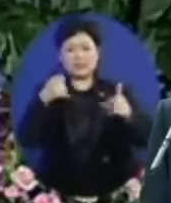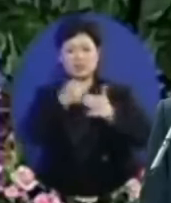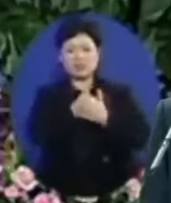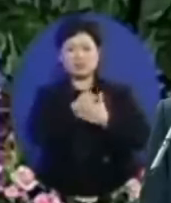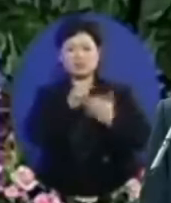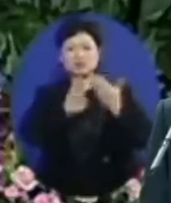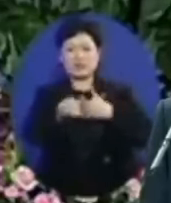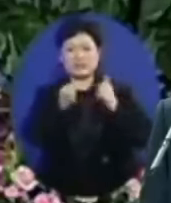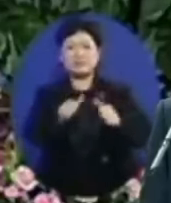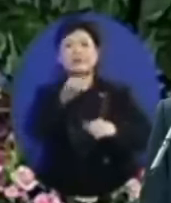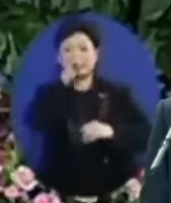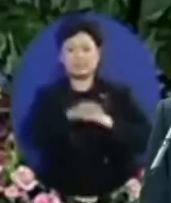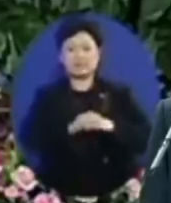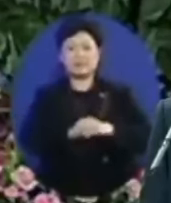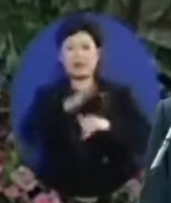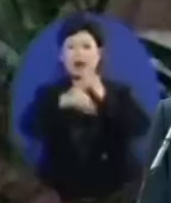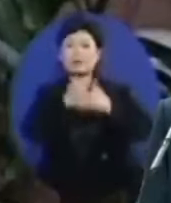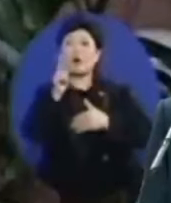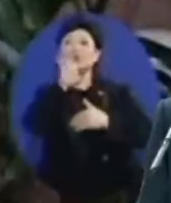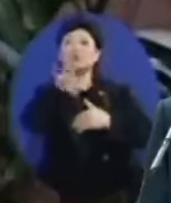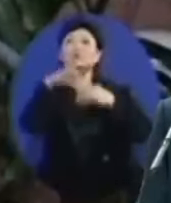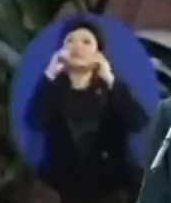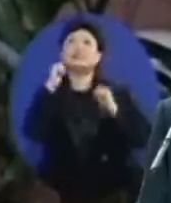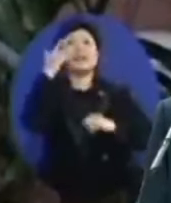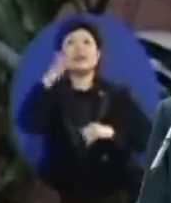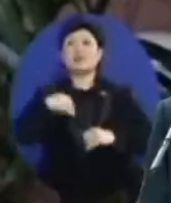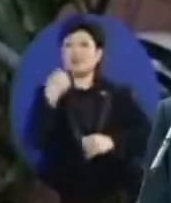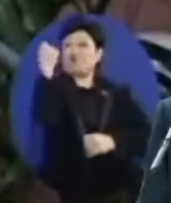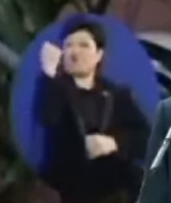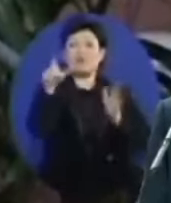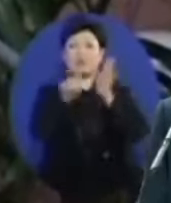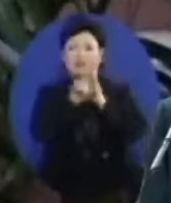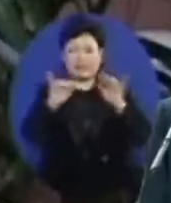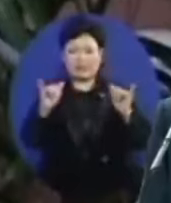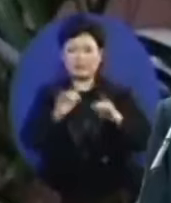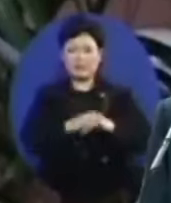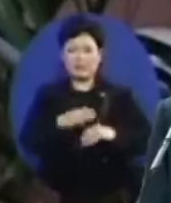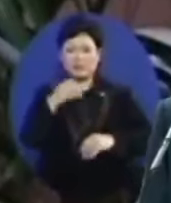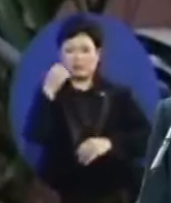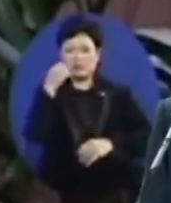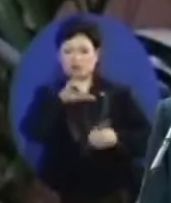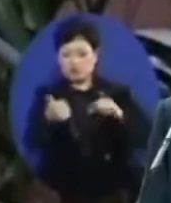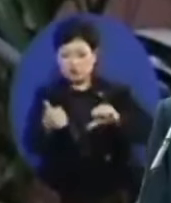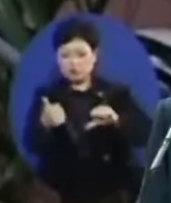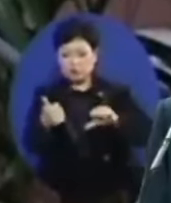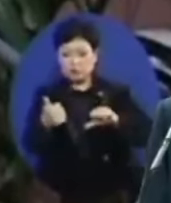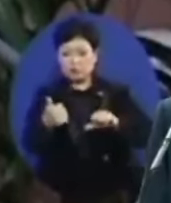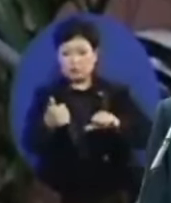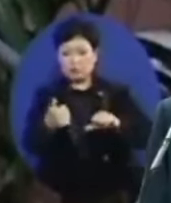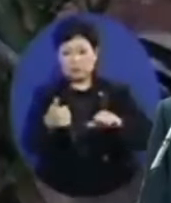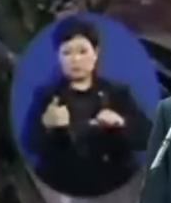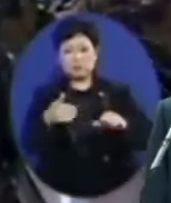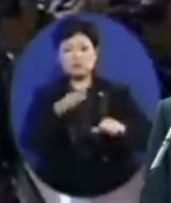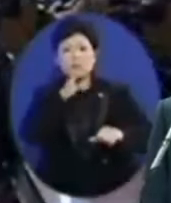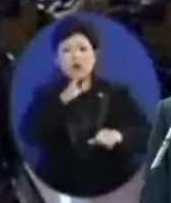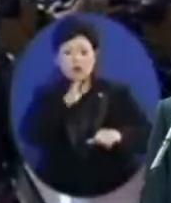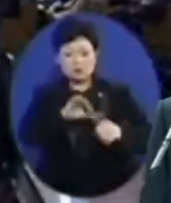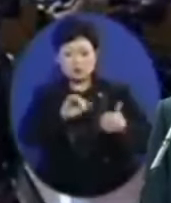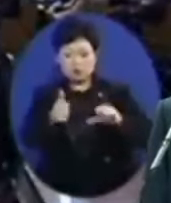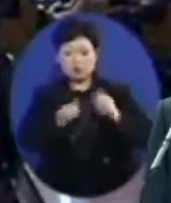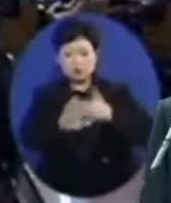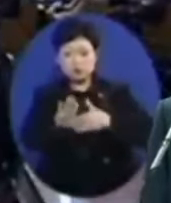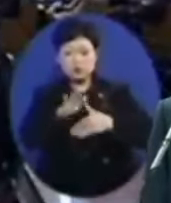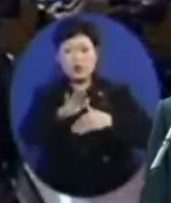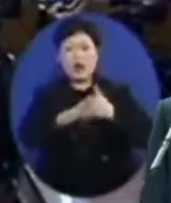있으리라. 오늘날 하나님이 어디 계시냐, 하나님 믿지 말고 내 주먹을 믿으라는 사람도 죽음에 이르면 별 도리 없이 하나님의 엄청난